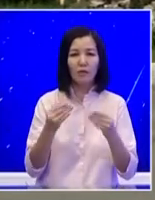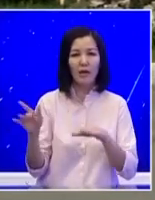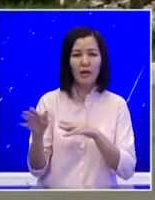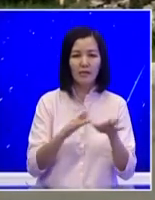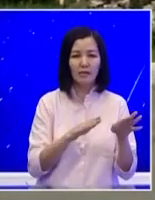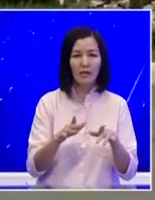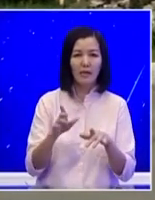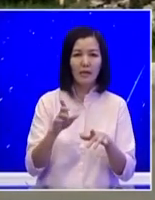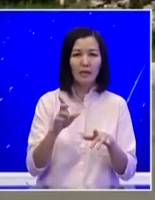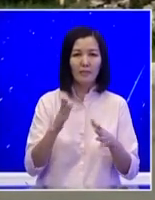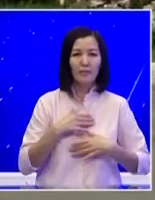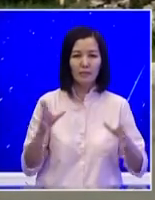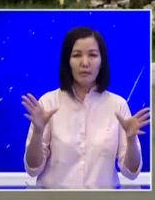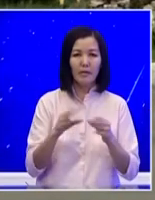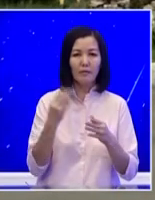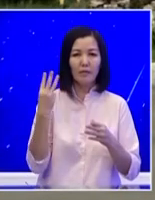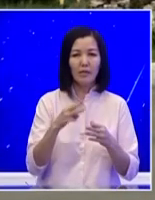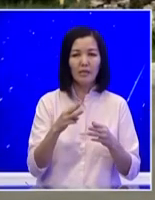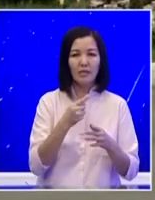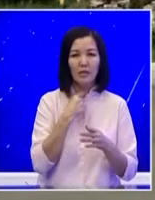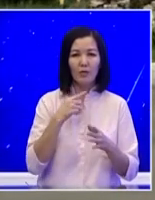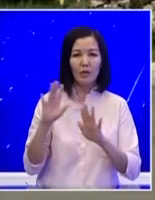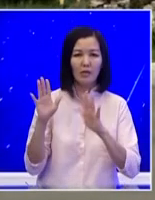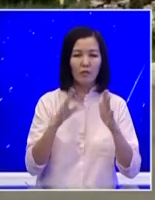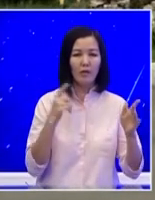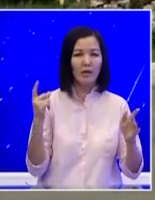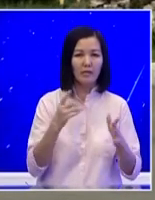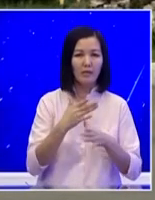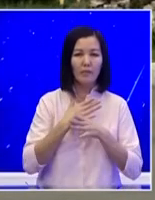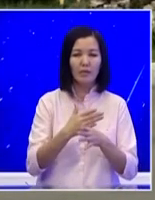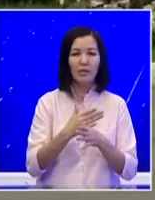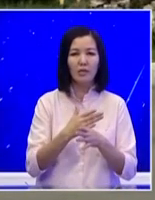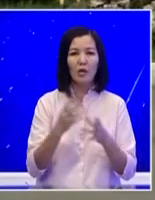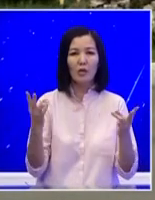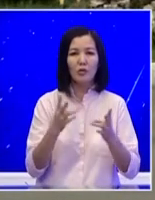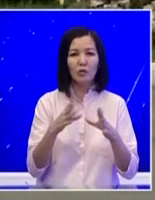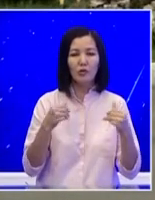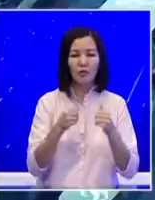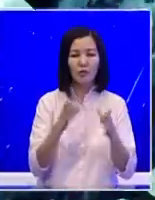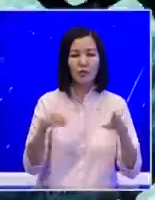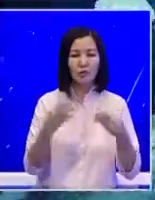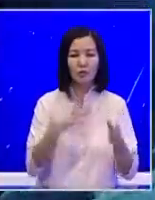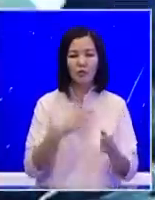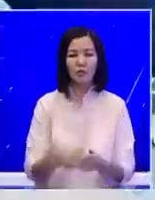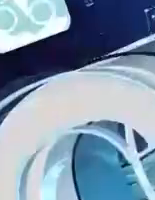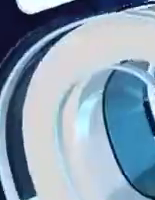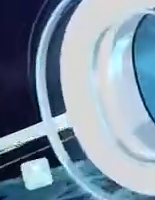акции «Безбергемс» 30 сотрудников Талдыкурганского лесного хозяйства оказали поддержку нуждающимся.